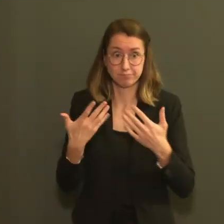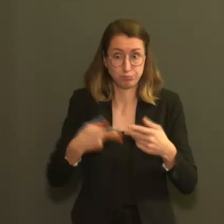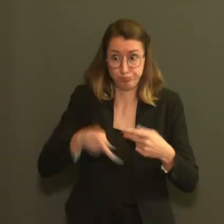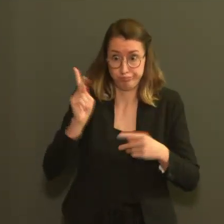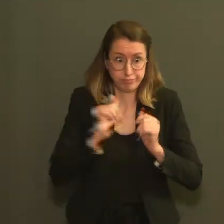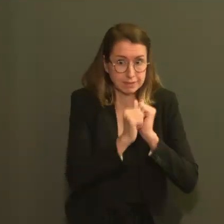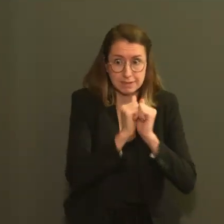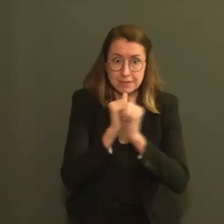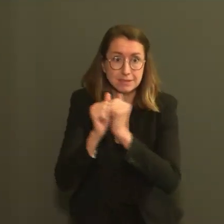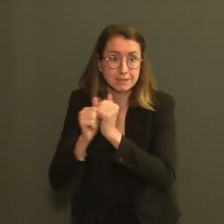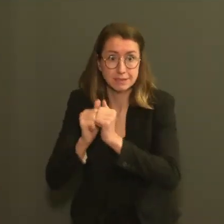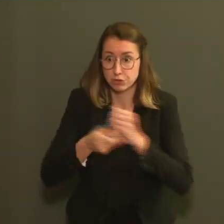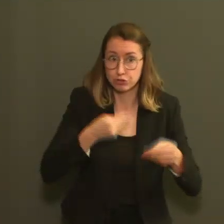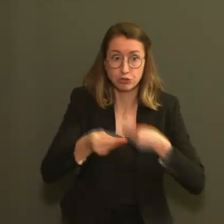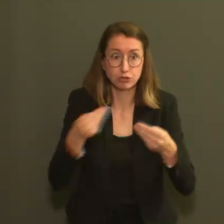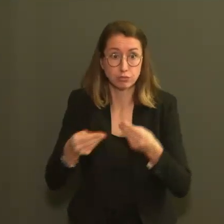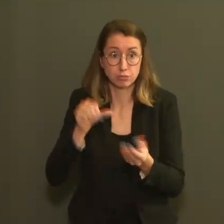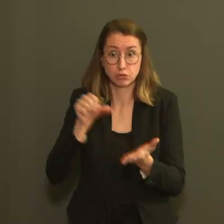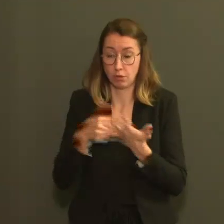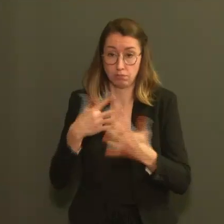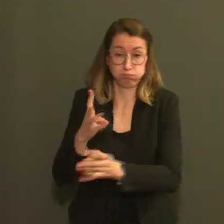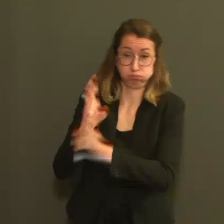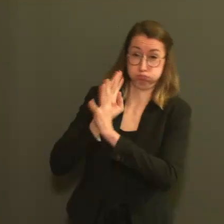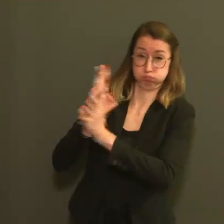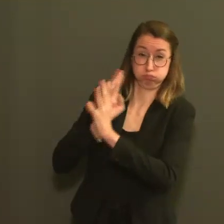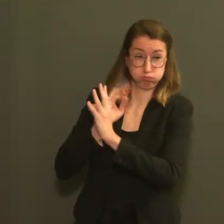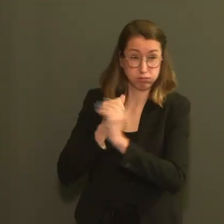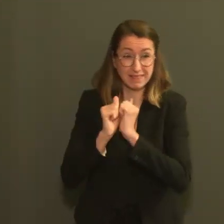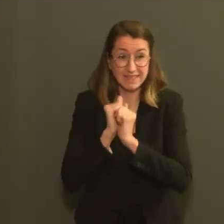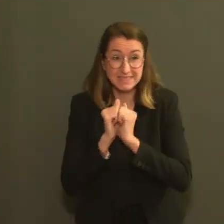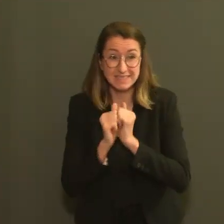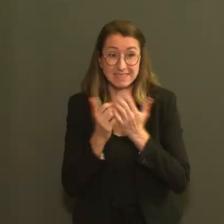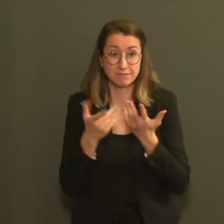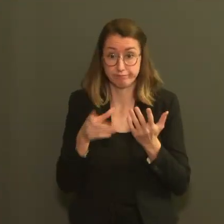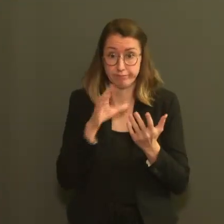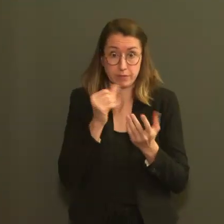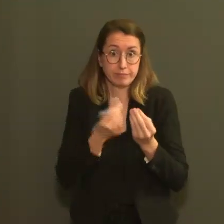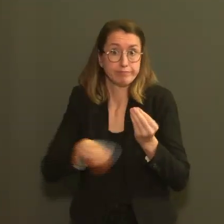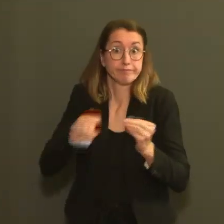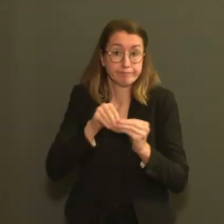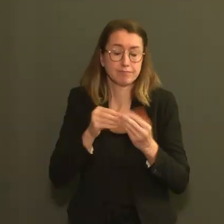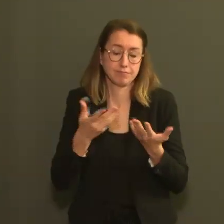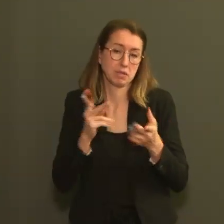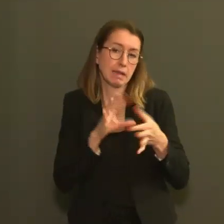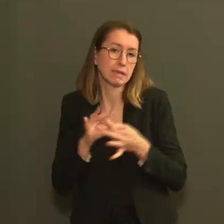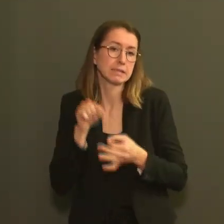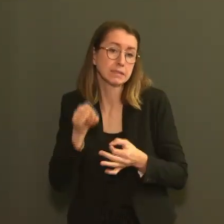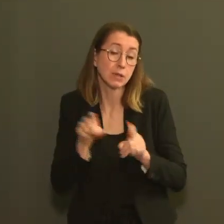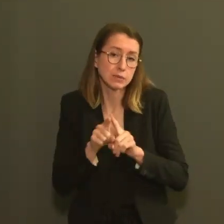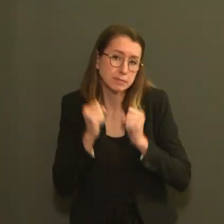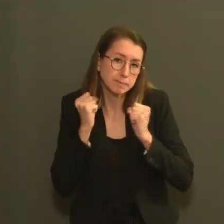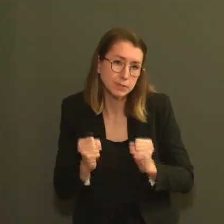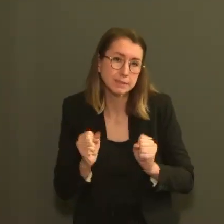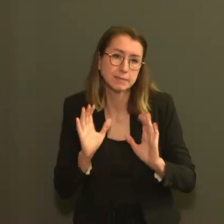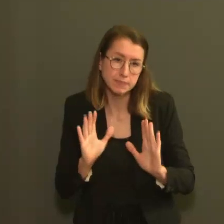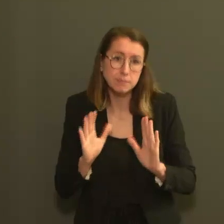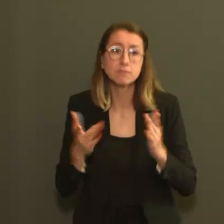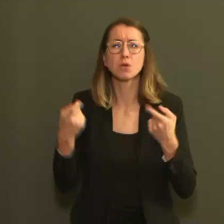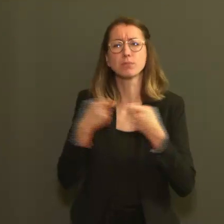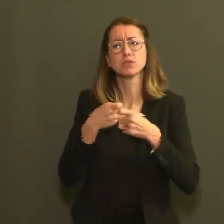de testing. Il faut souligner que par rapport au total du pays, Bruxelles correspond actuellement à 20%, donc